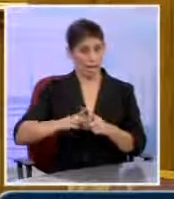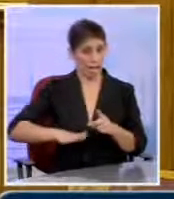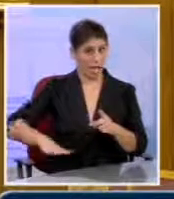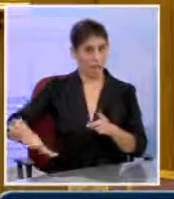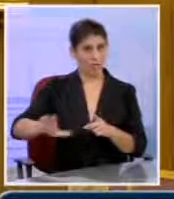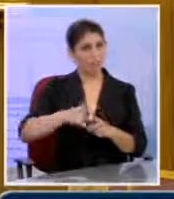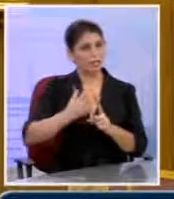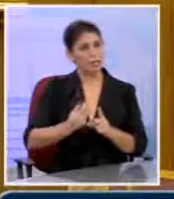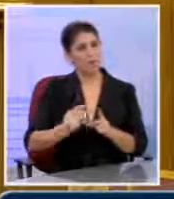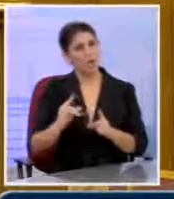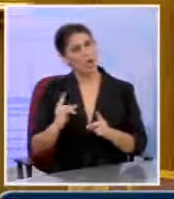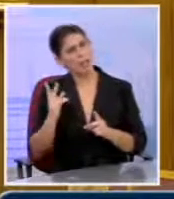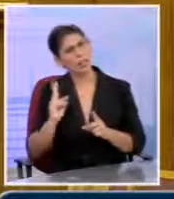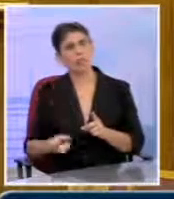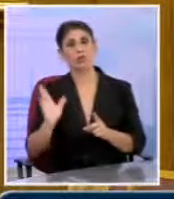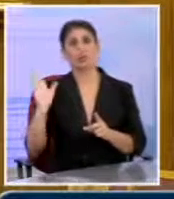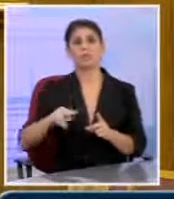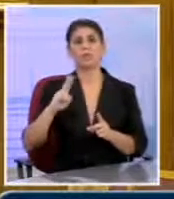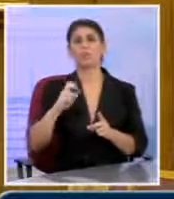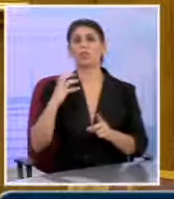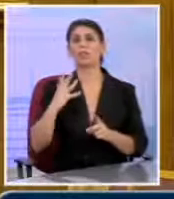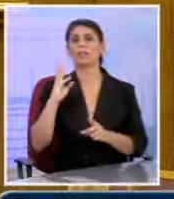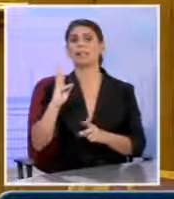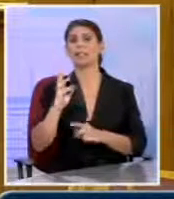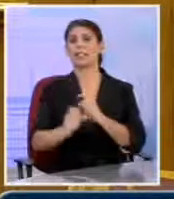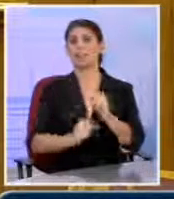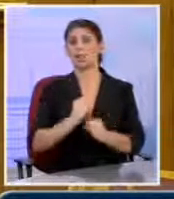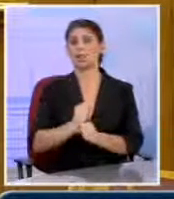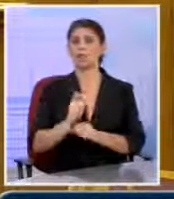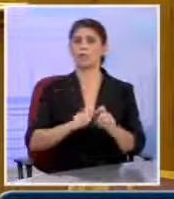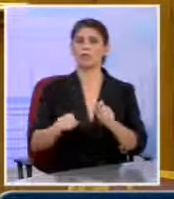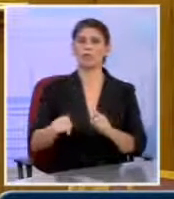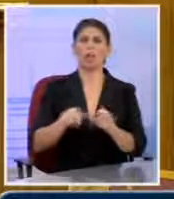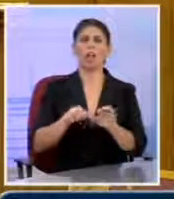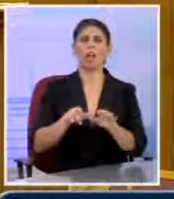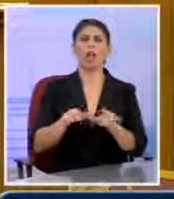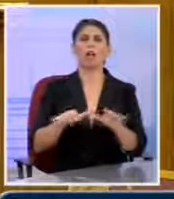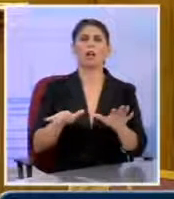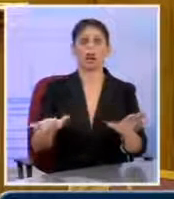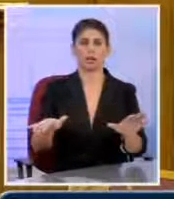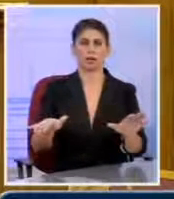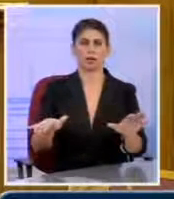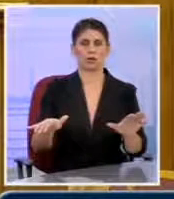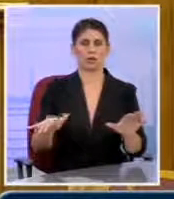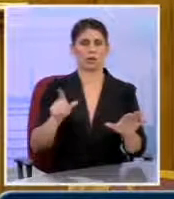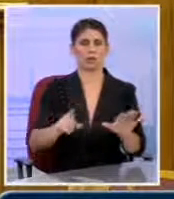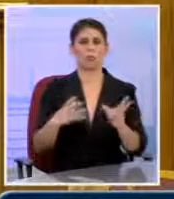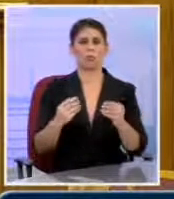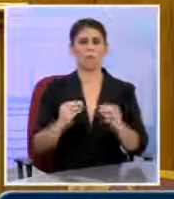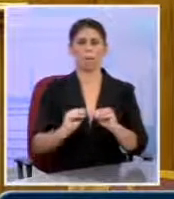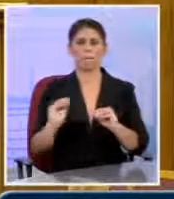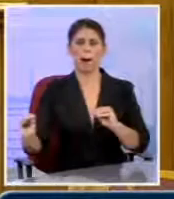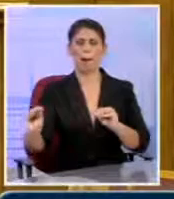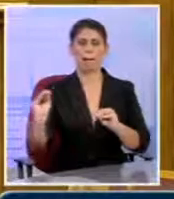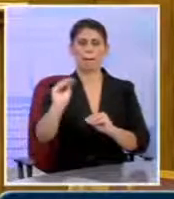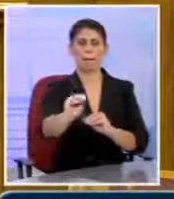κακός, τα τελευταία 25-30 χρόνια δημιουργήθηκε αυτό το καρκίνωμα, το οποίο έχει κάνει μεταστάσεις πολλές στο